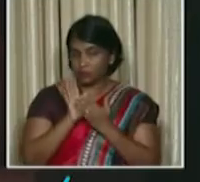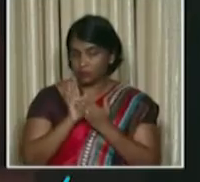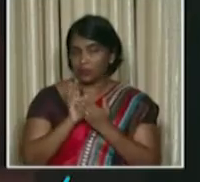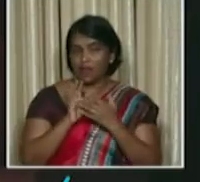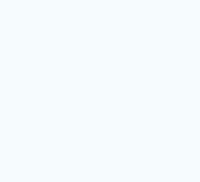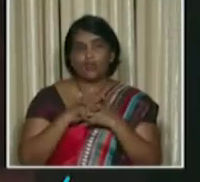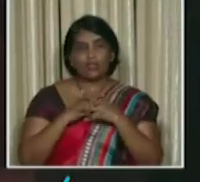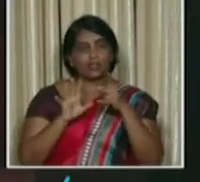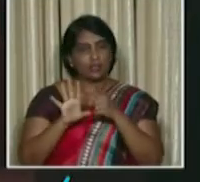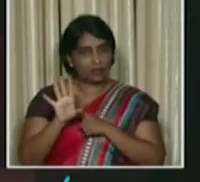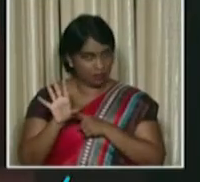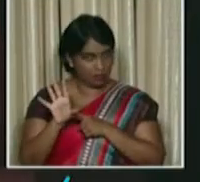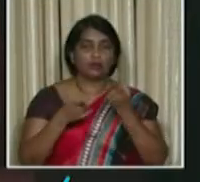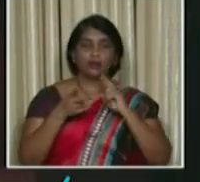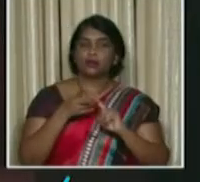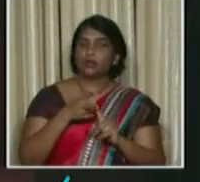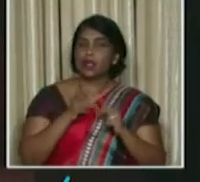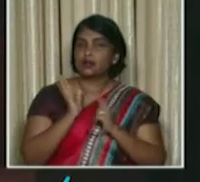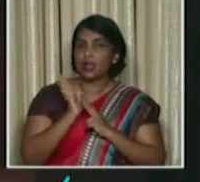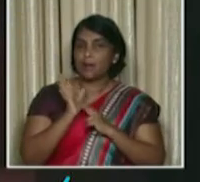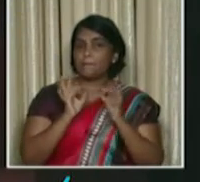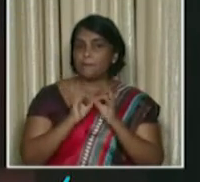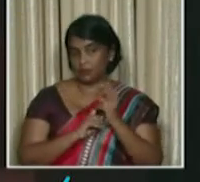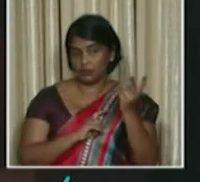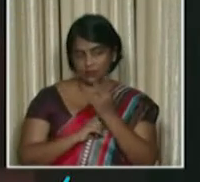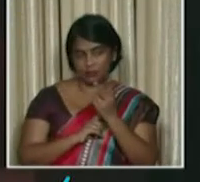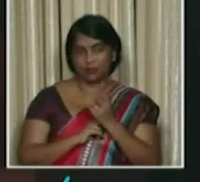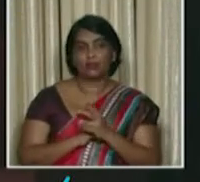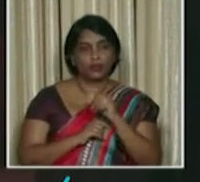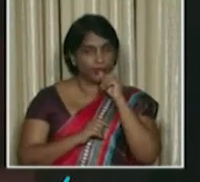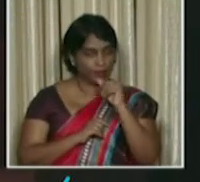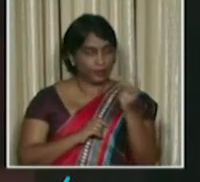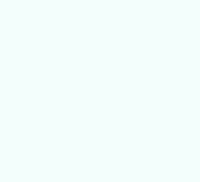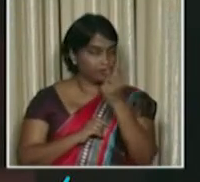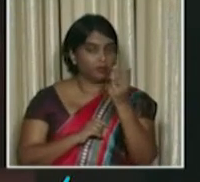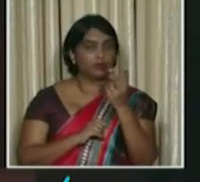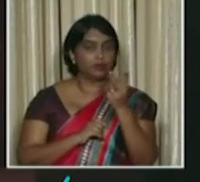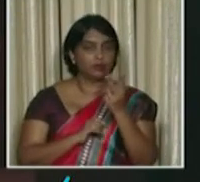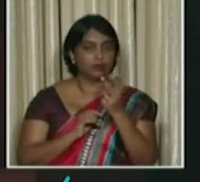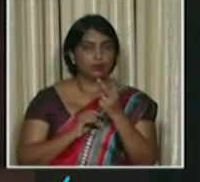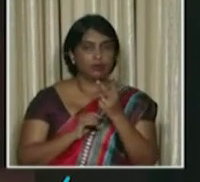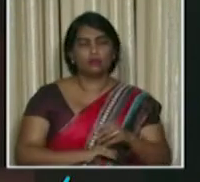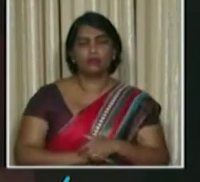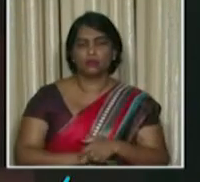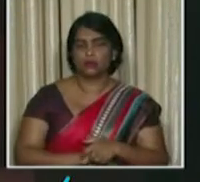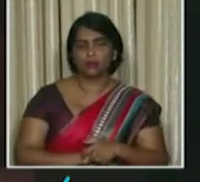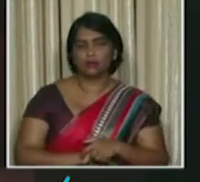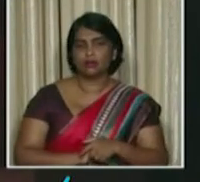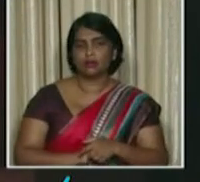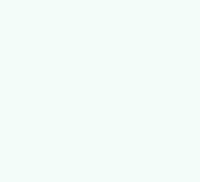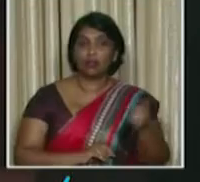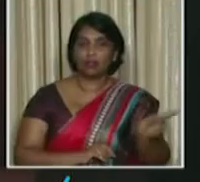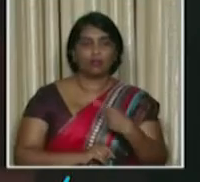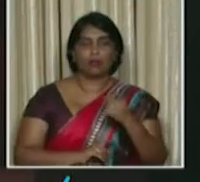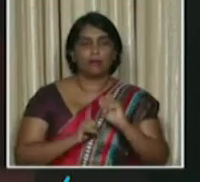අපේ වසන්ත යාපා බණ්ඩාර මන්ත්‍රීතුමත් නලින් බණ්ඩාර මන්ත්‍රීතුමත් අත වශයෙන්ම එතුමන්ලා දෙපළටම ලොකු දුක්ගෙනවිල්ලක් තිබෙනවා. ඒ අයට